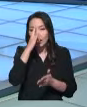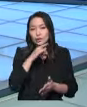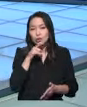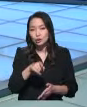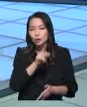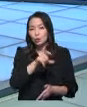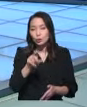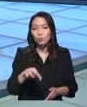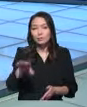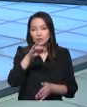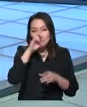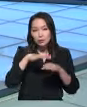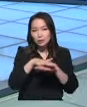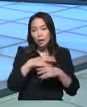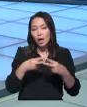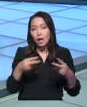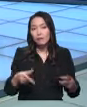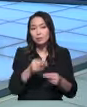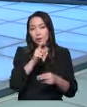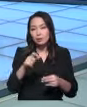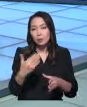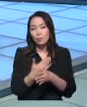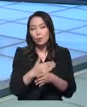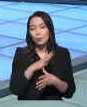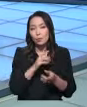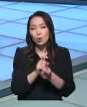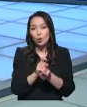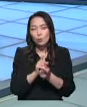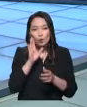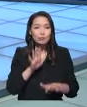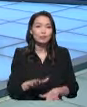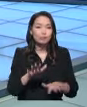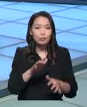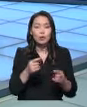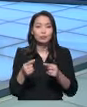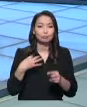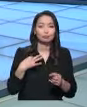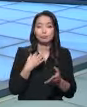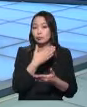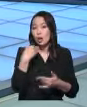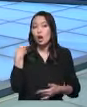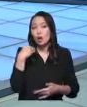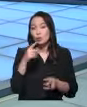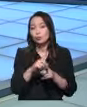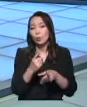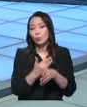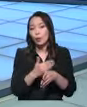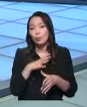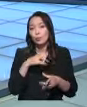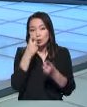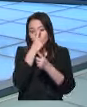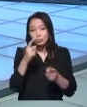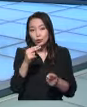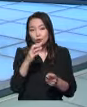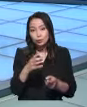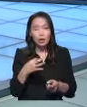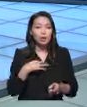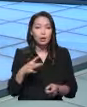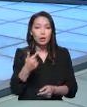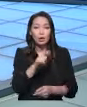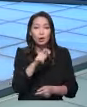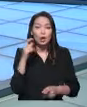всей стране наравне со спасателями помогали бороться со стихией. В стороне не остались и актюбинцы. С момента объявления ЧС неравнодушные